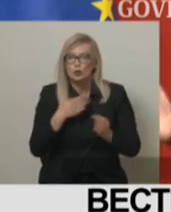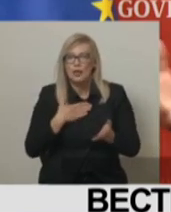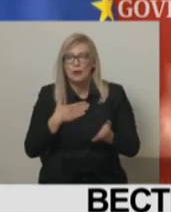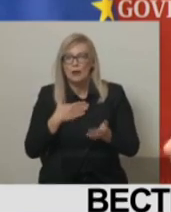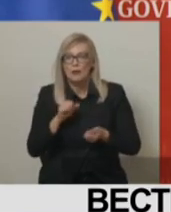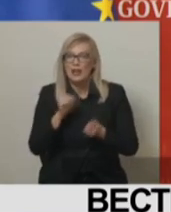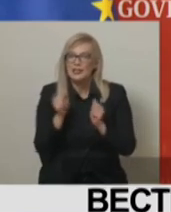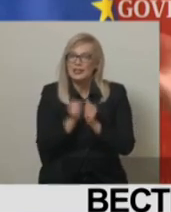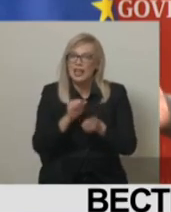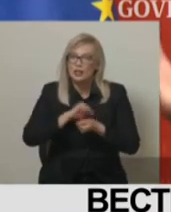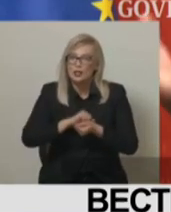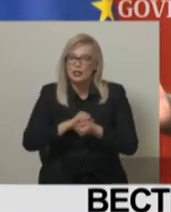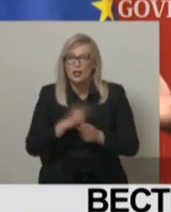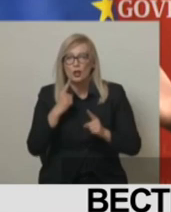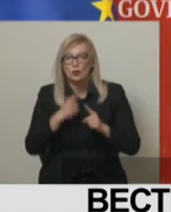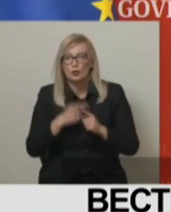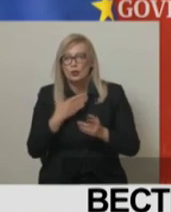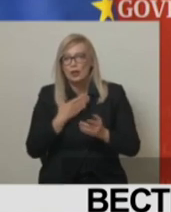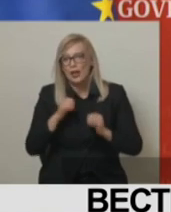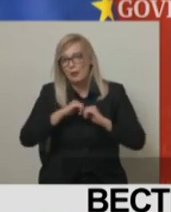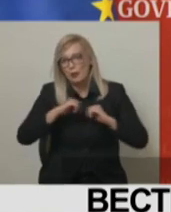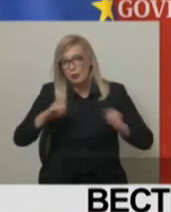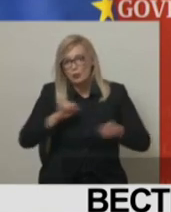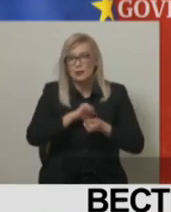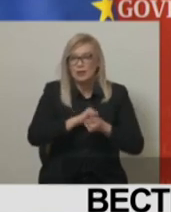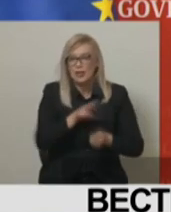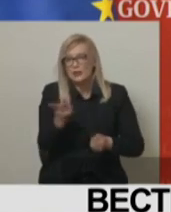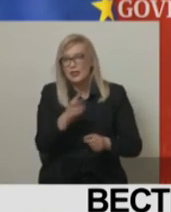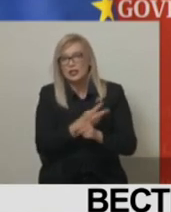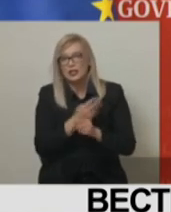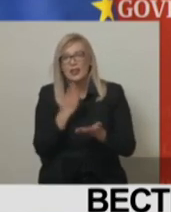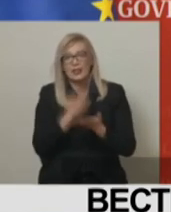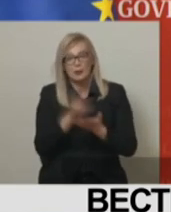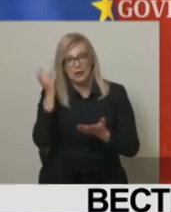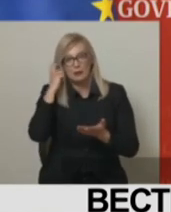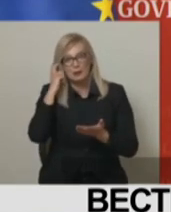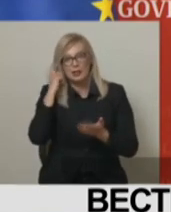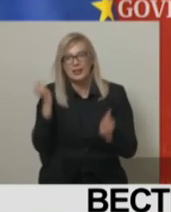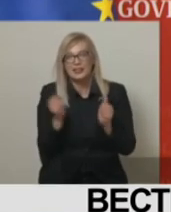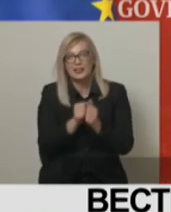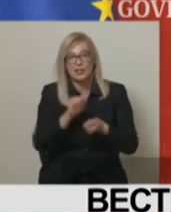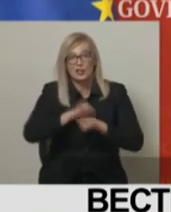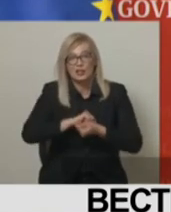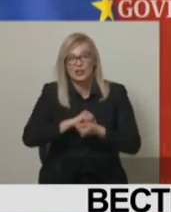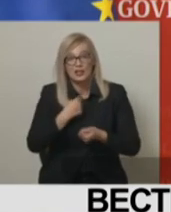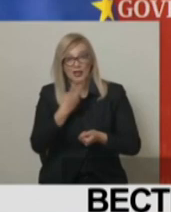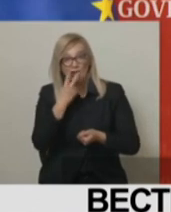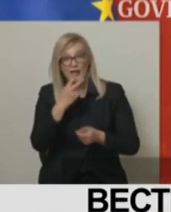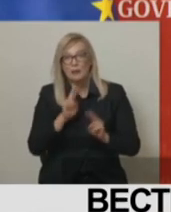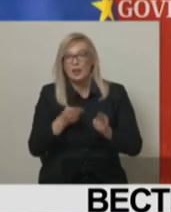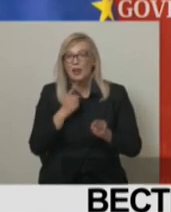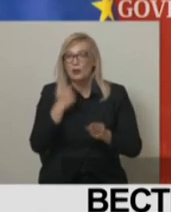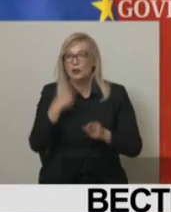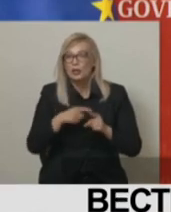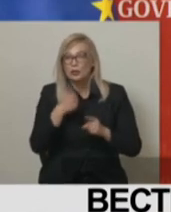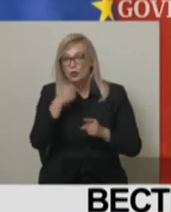прифателе, точно е дека имаме и засебна, посебна историја, двете земји, да бидеме паметни, заедничката историја да гледаме како нешто што не